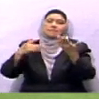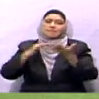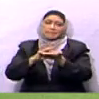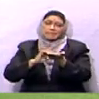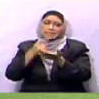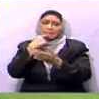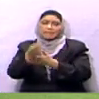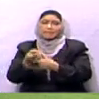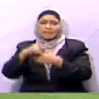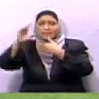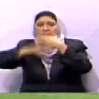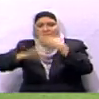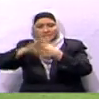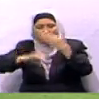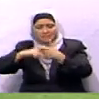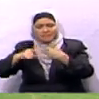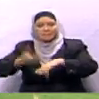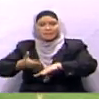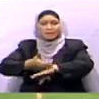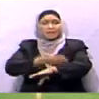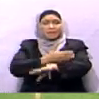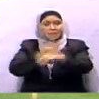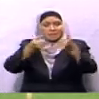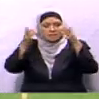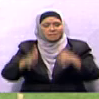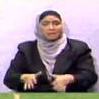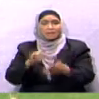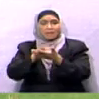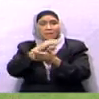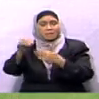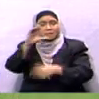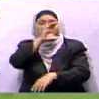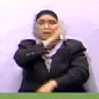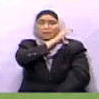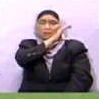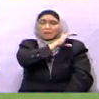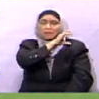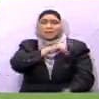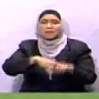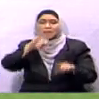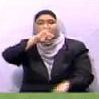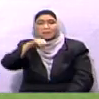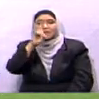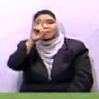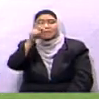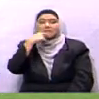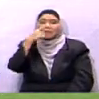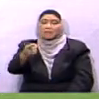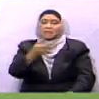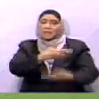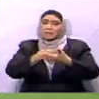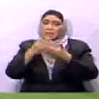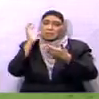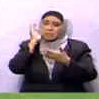Ken ilso semakin pulih sementara itu ketua jurulatih jdt ulisus Moris berkata anak buahnya akan membuat